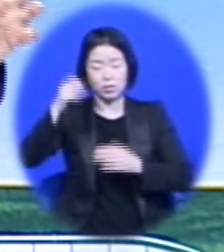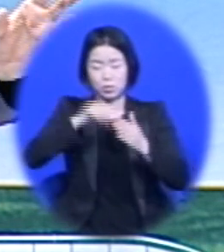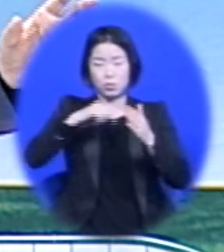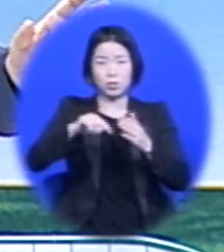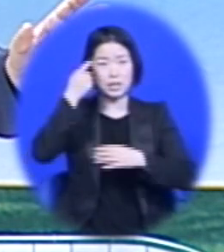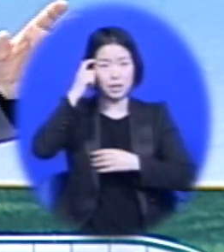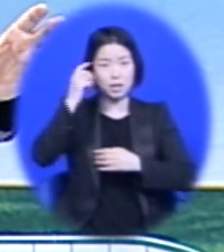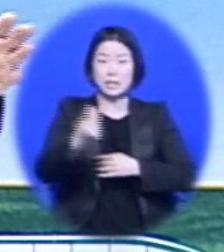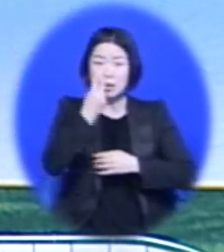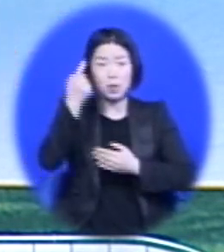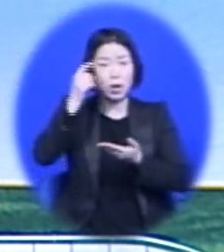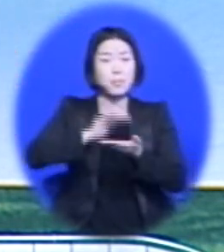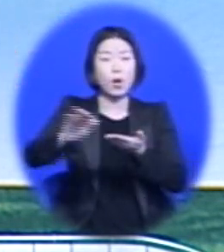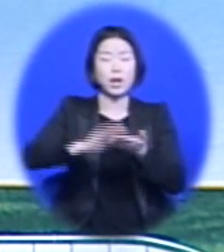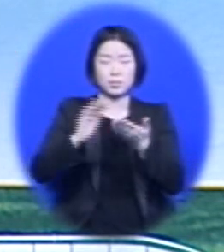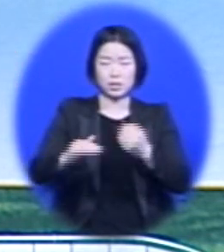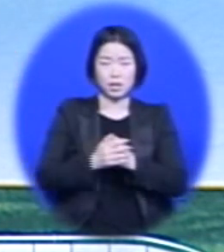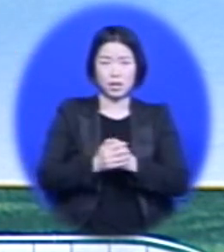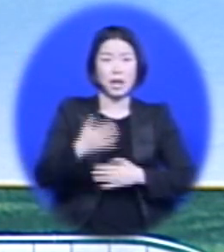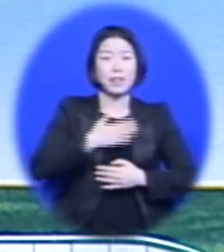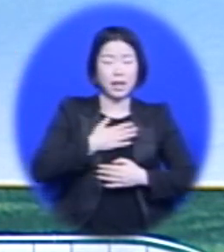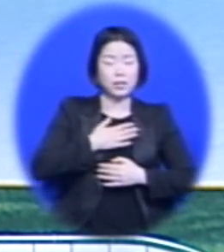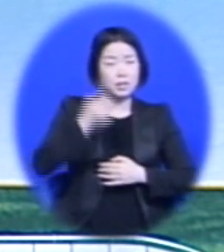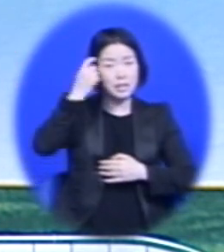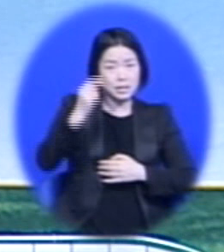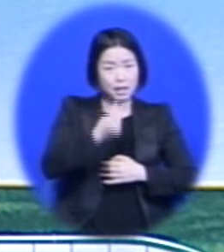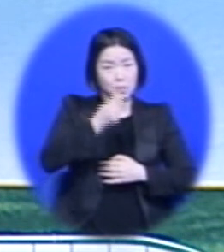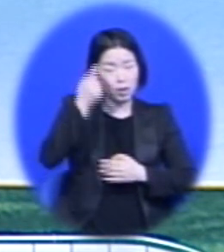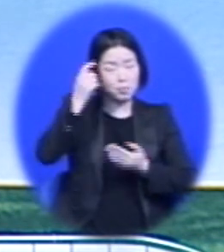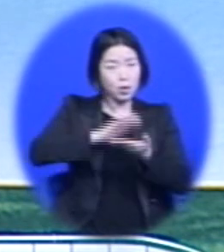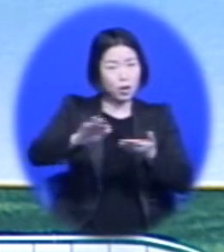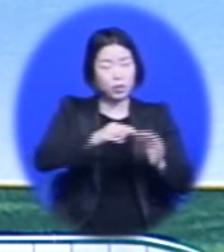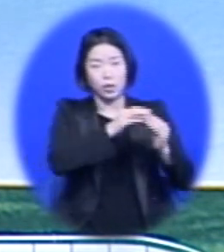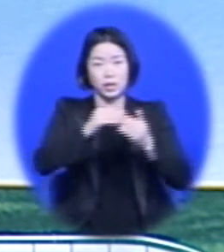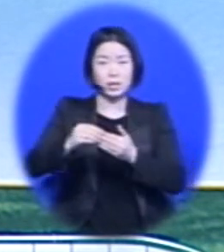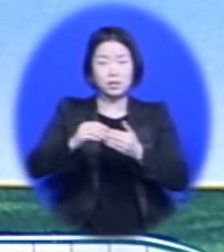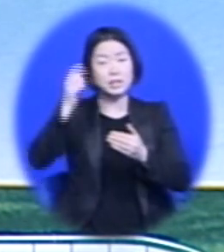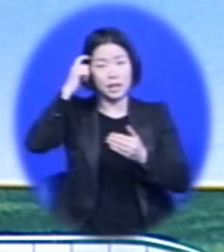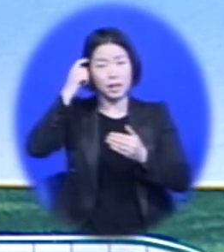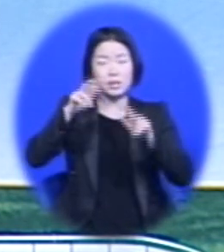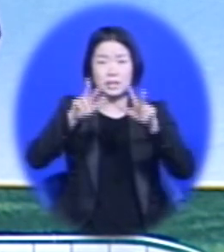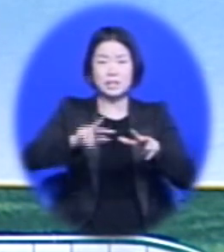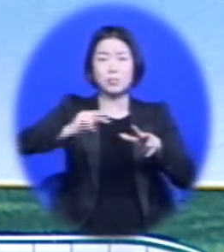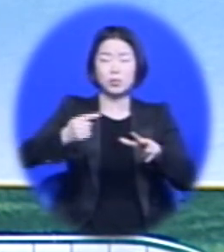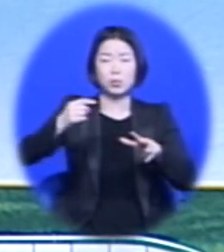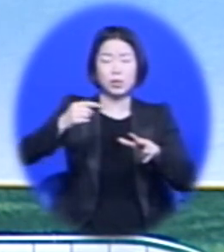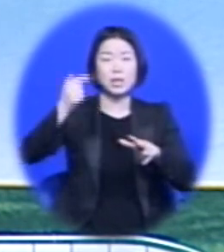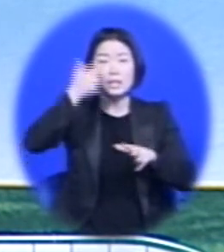생명으로 갈라지는 겁니다. 나를 생명과 평화로 이끄시는 생각을 지금도 성령님께서